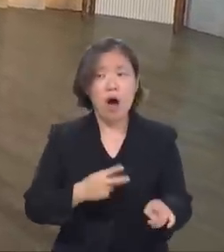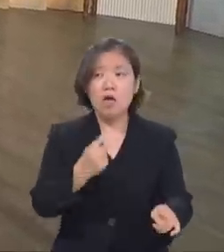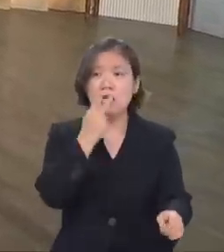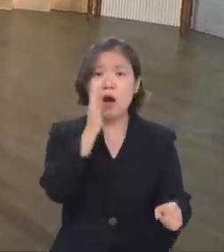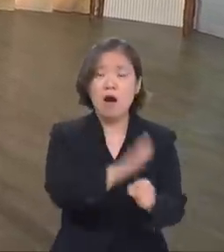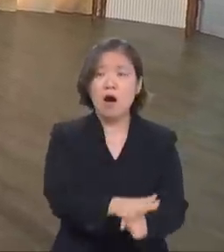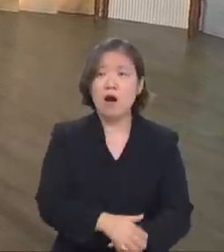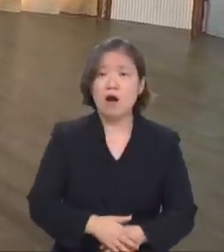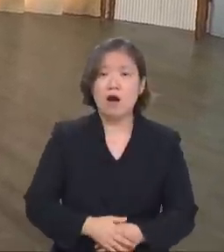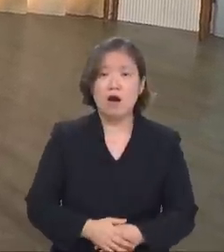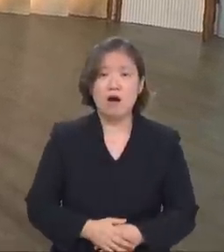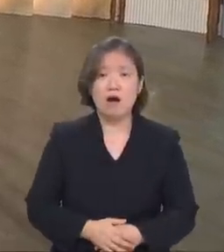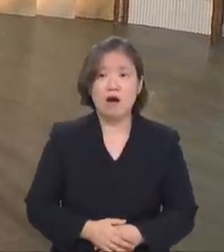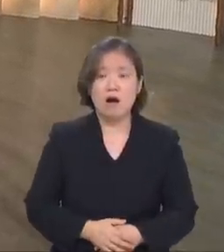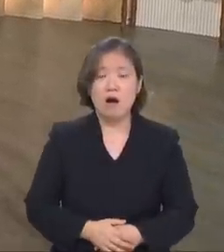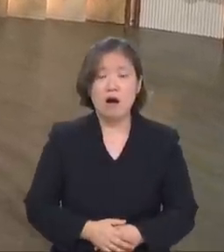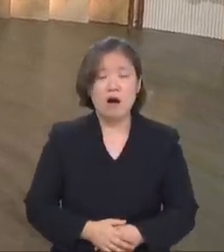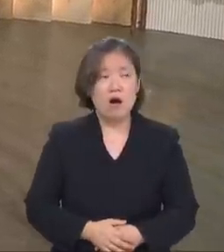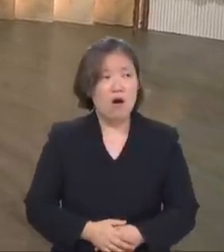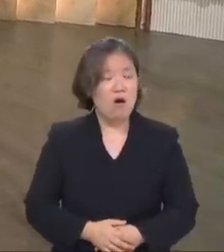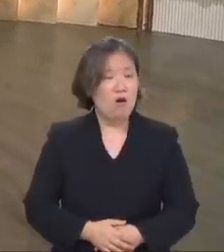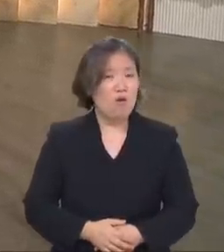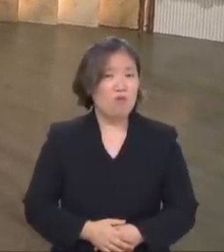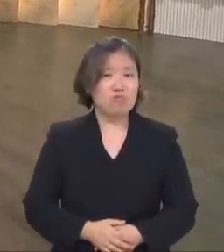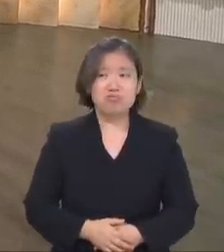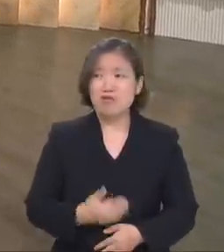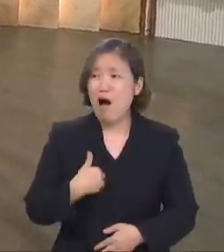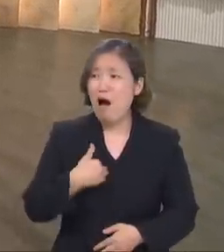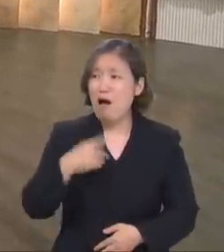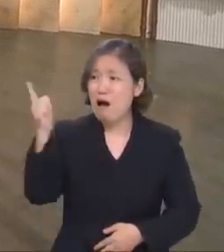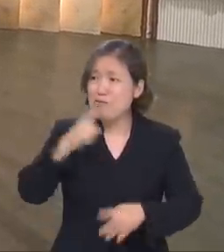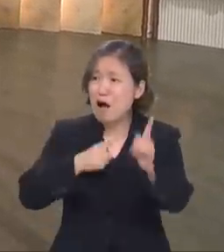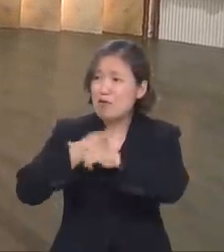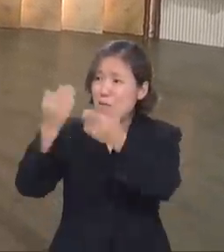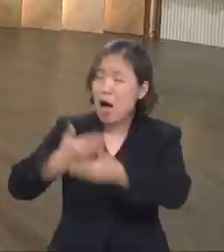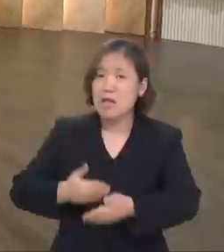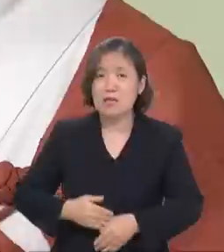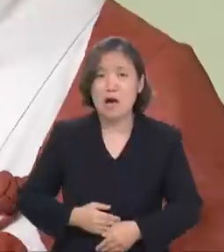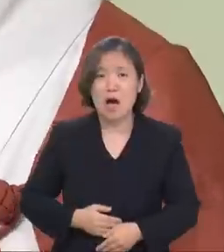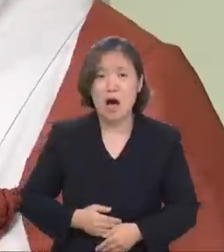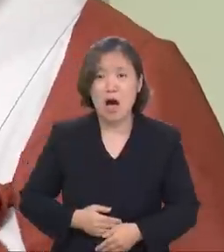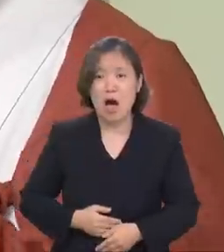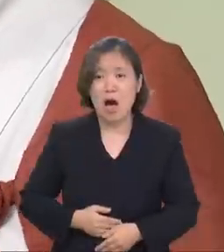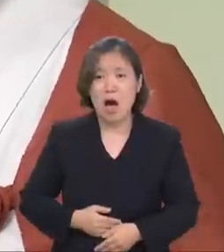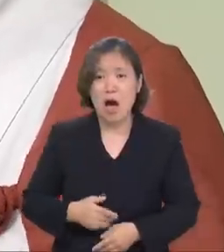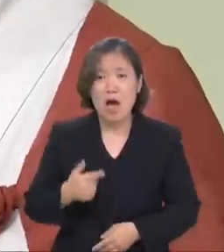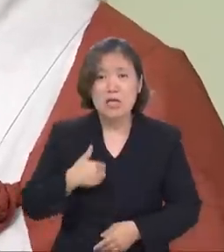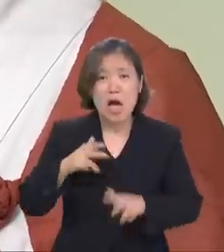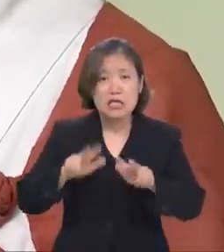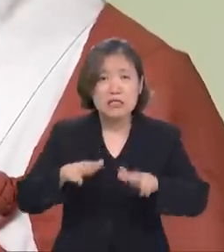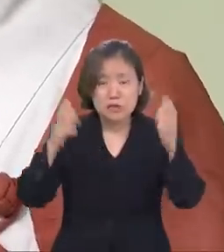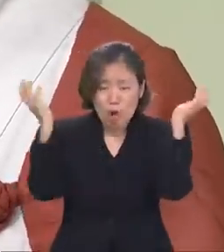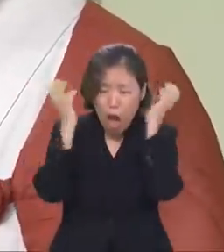막히더래요 아니 상처받은 건 나고 지금 괴롭고 고통스러운 건